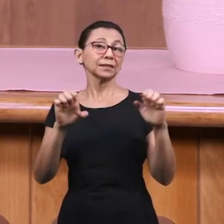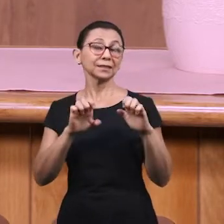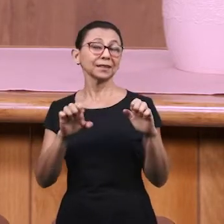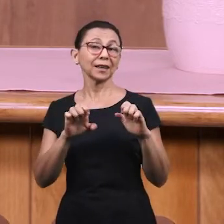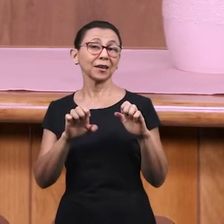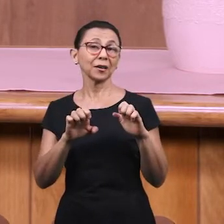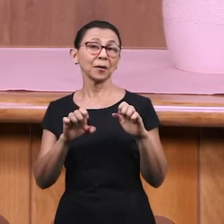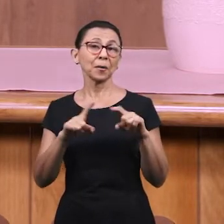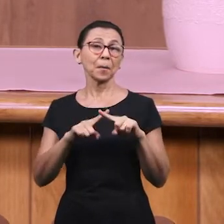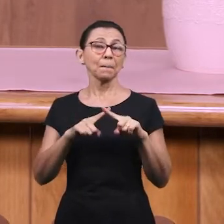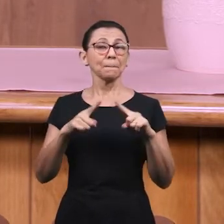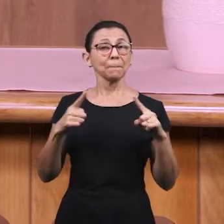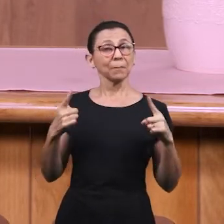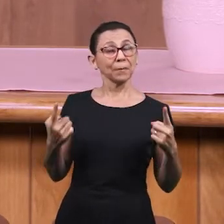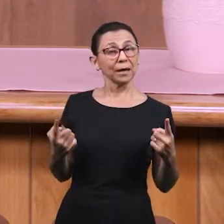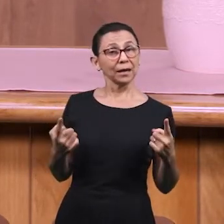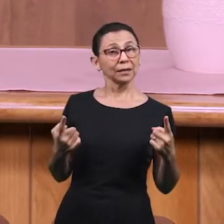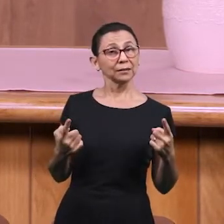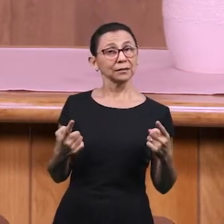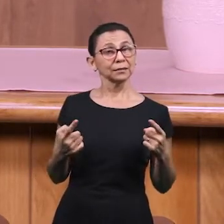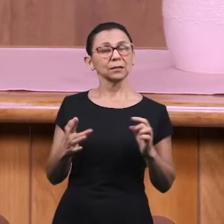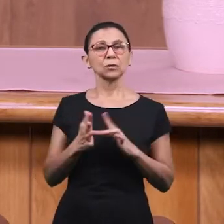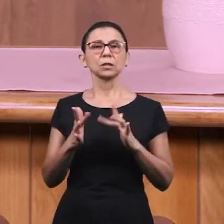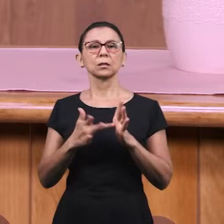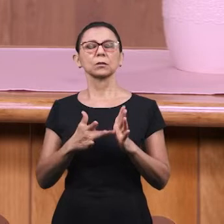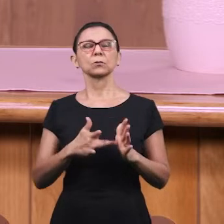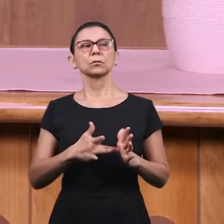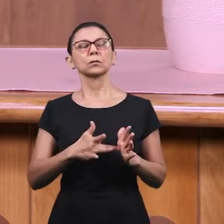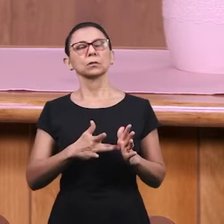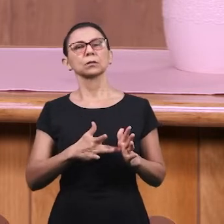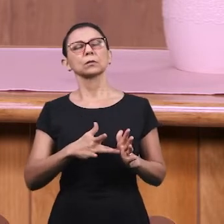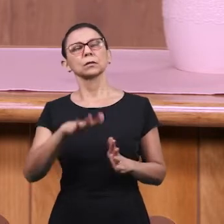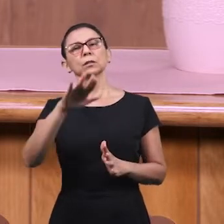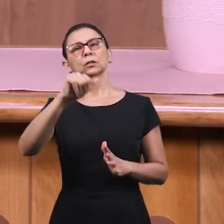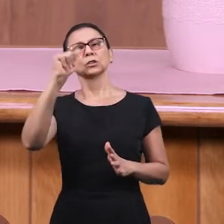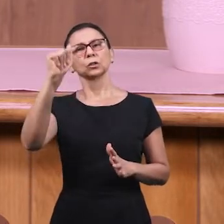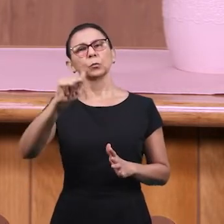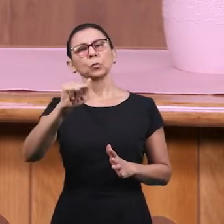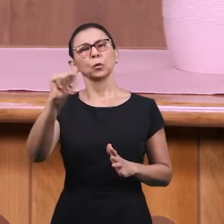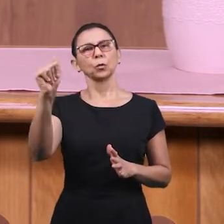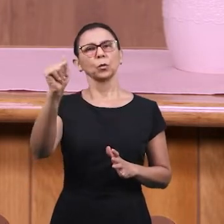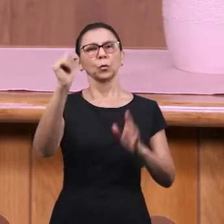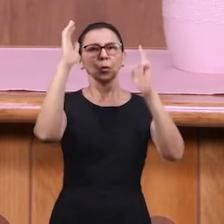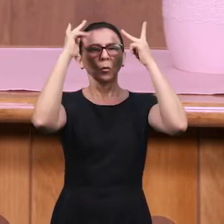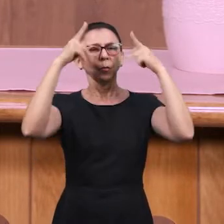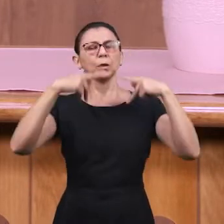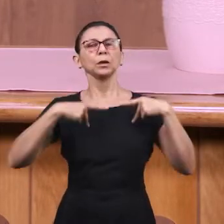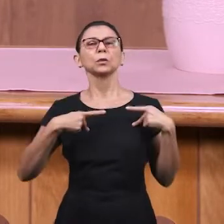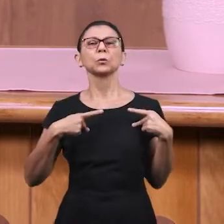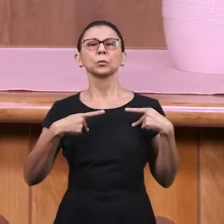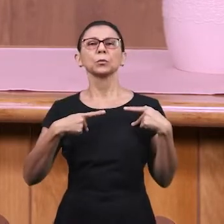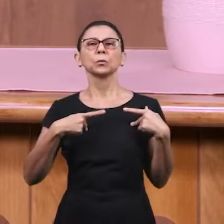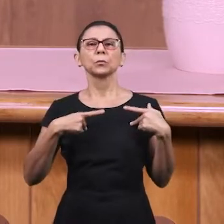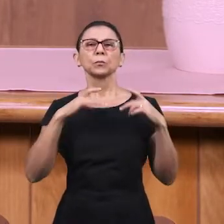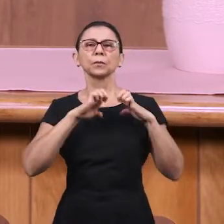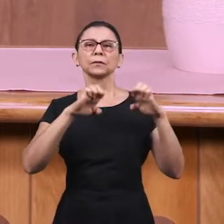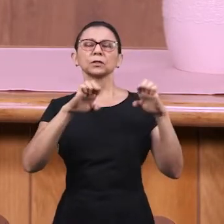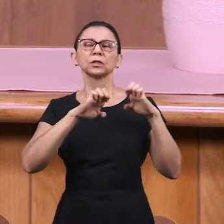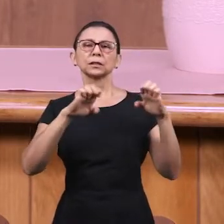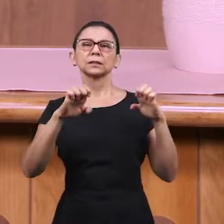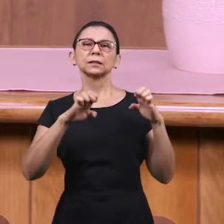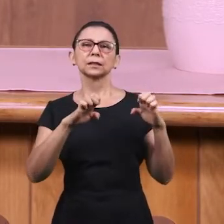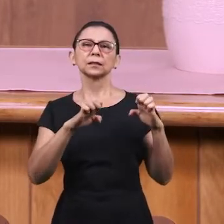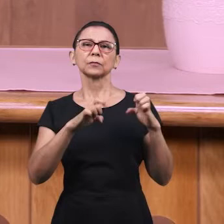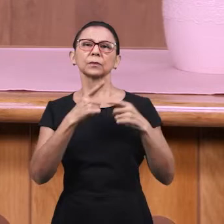использовать. Так, человек – это всего лишь средство, которое доносит то, что исходит из уст Иисуса,